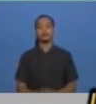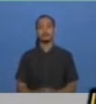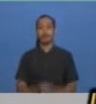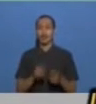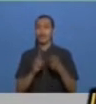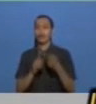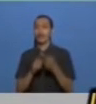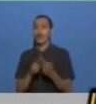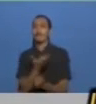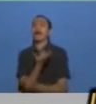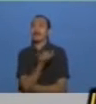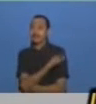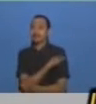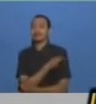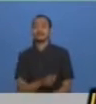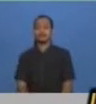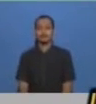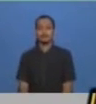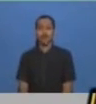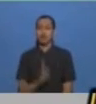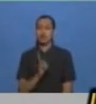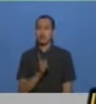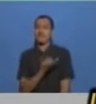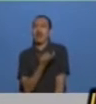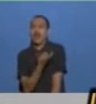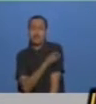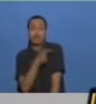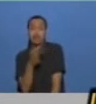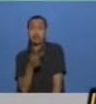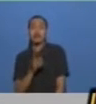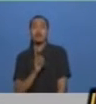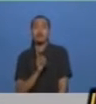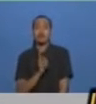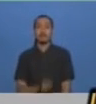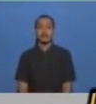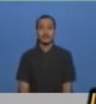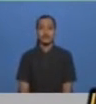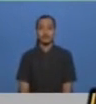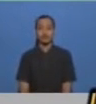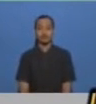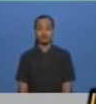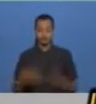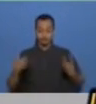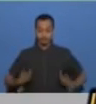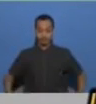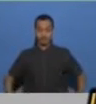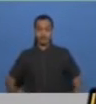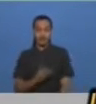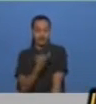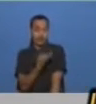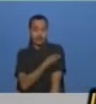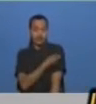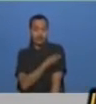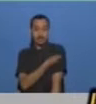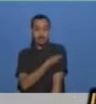melakukan vaksinasi. Mengapa vaksinasi gitu? Karena dengan vaksinasi kita itu juga melindungi